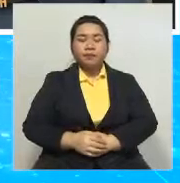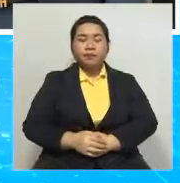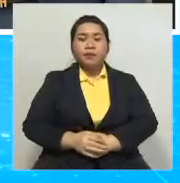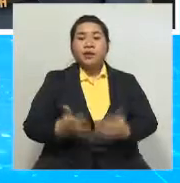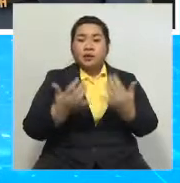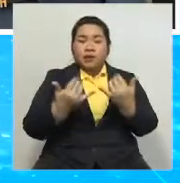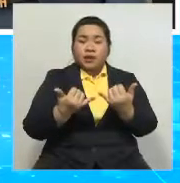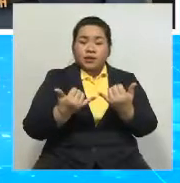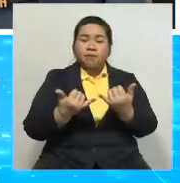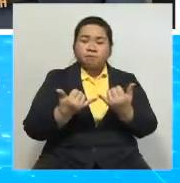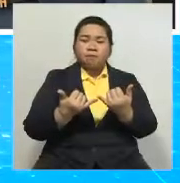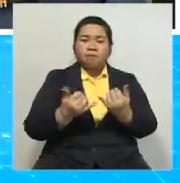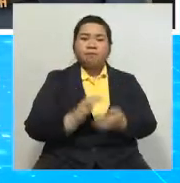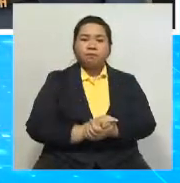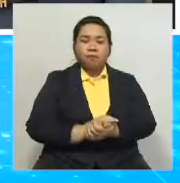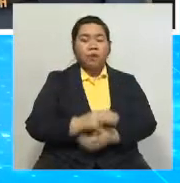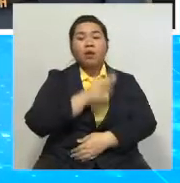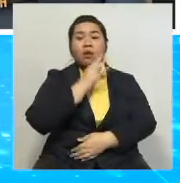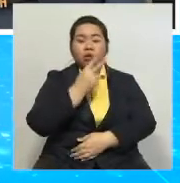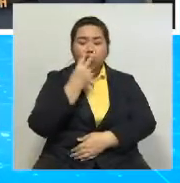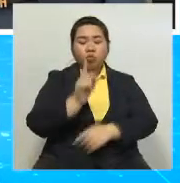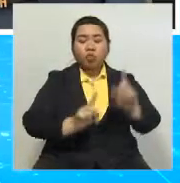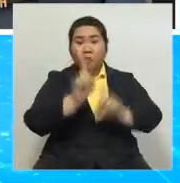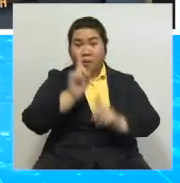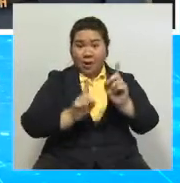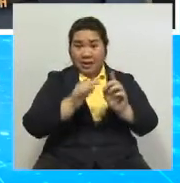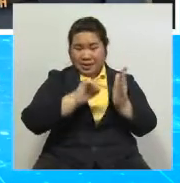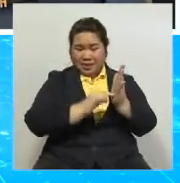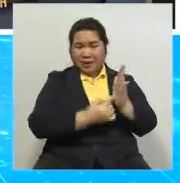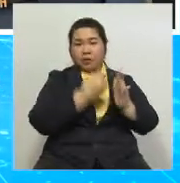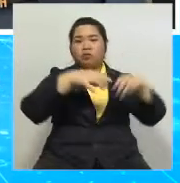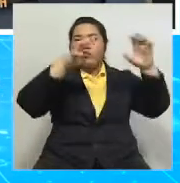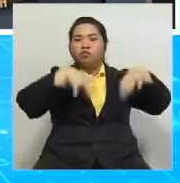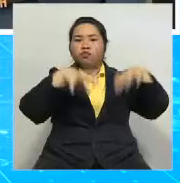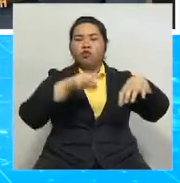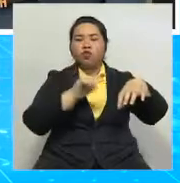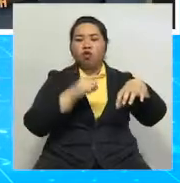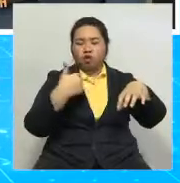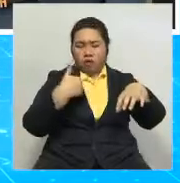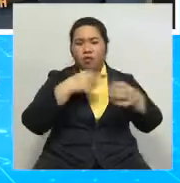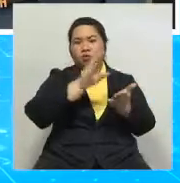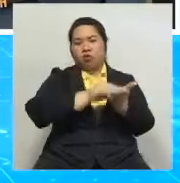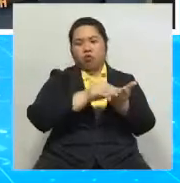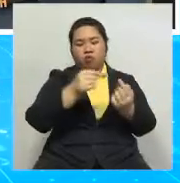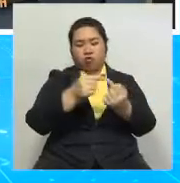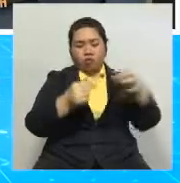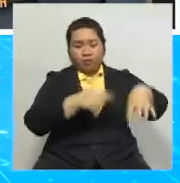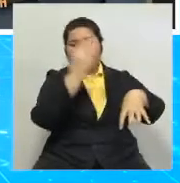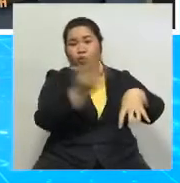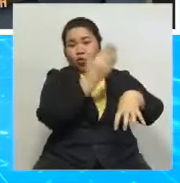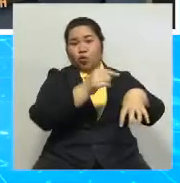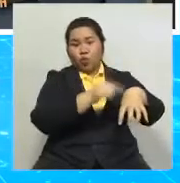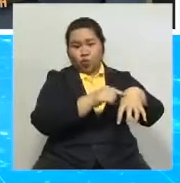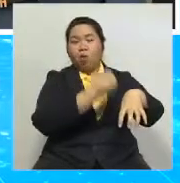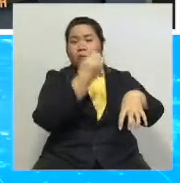ภาพรวมนะจากการประเมินสถานการณ์นะฮะตั้งแต่ต้นฤดูฝนนะครับเราเอา ข้อมูลจากกรมอุตุที่คาดการณ์